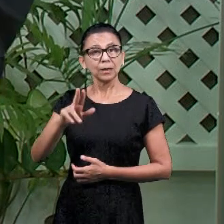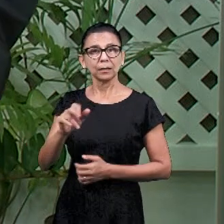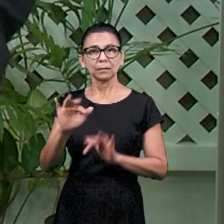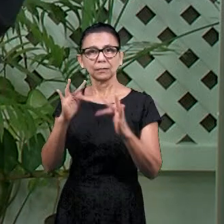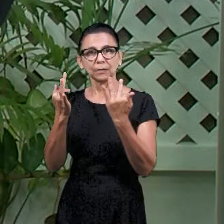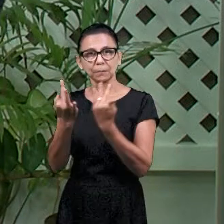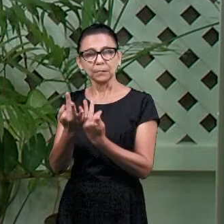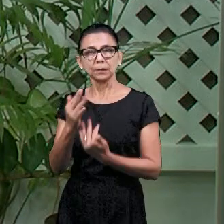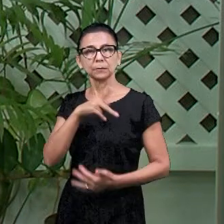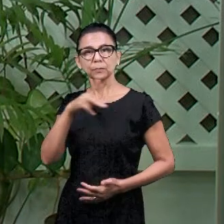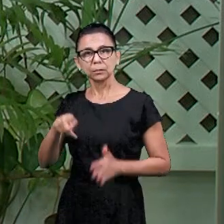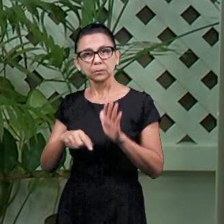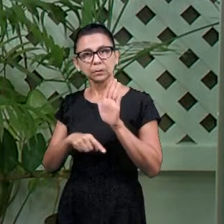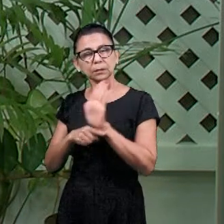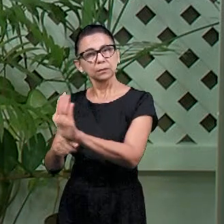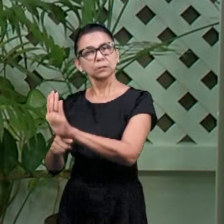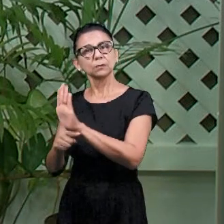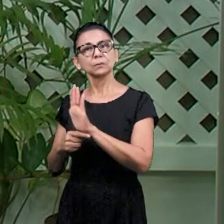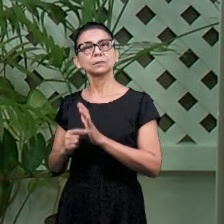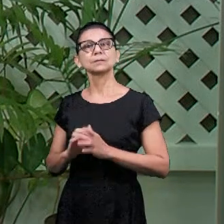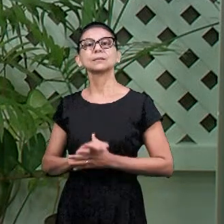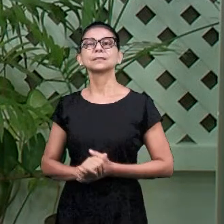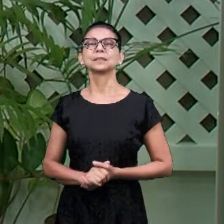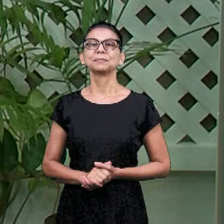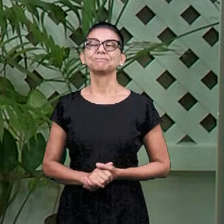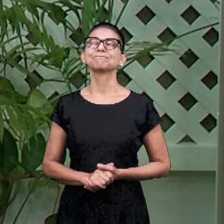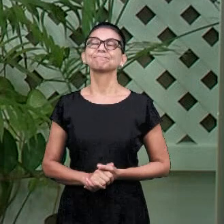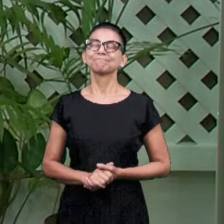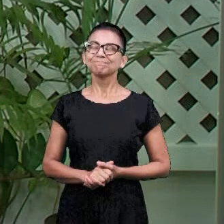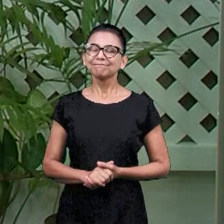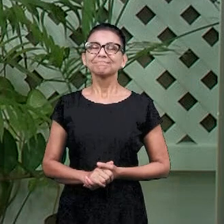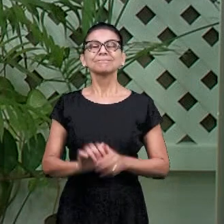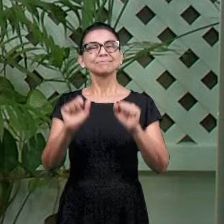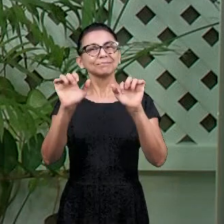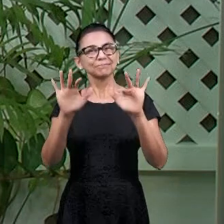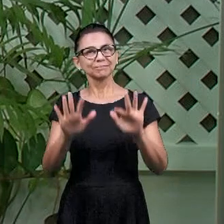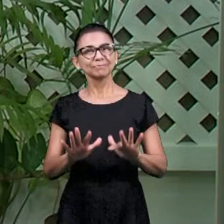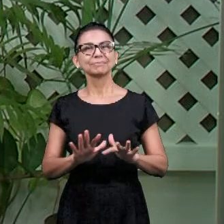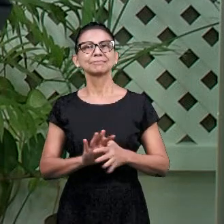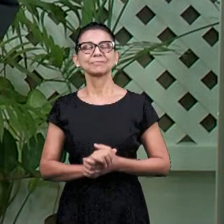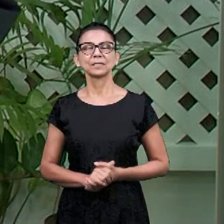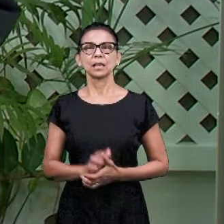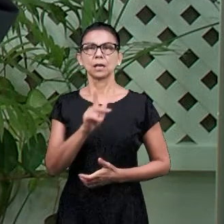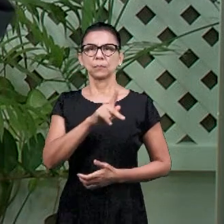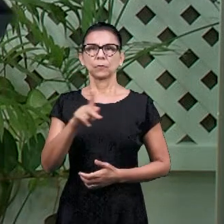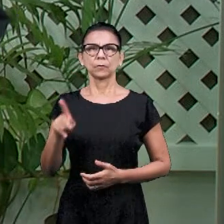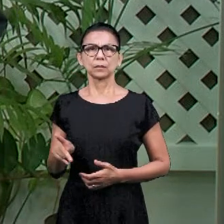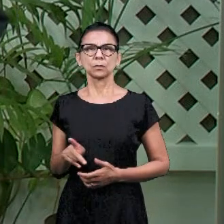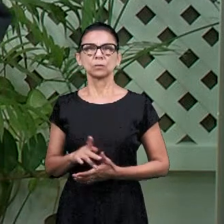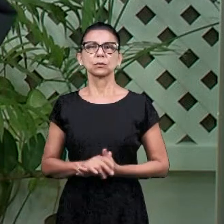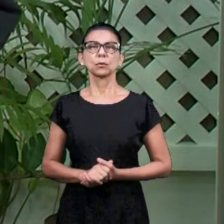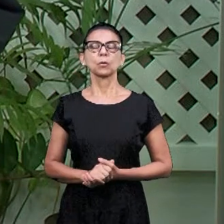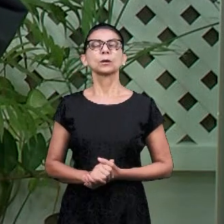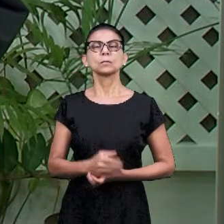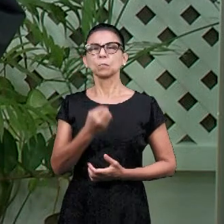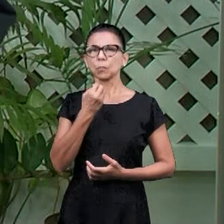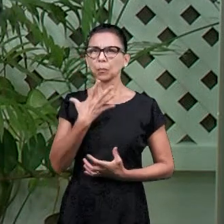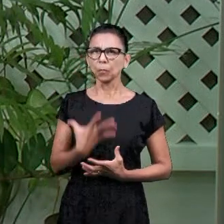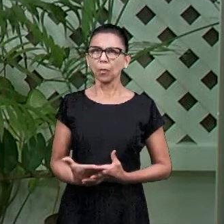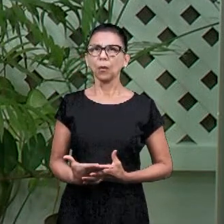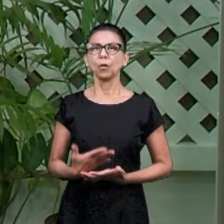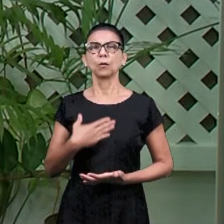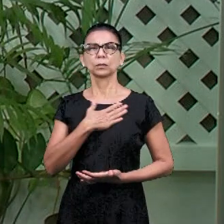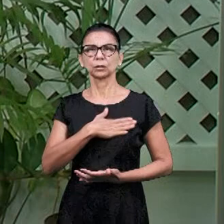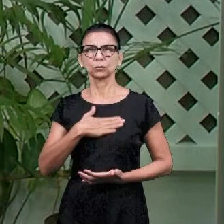seul, c'est la famille, c'est le professeur qui l'aide. Donc, cela, c'est la grande bénédiction que nous